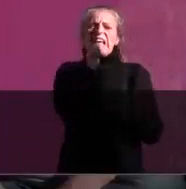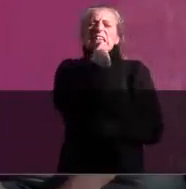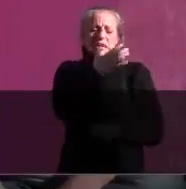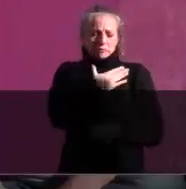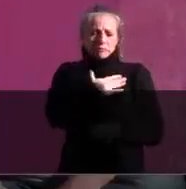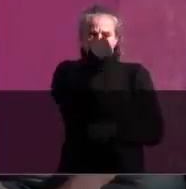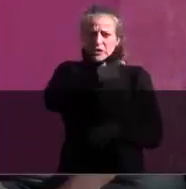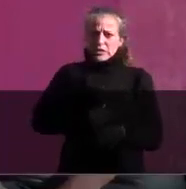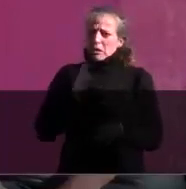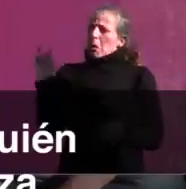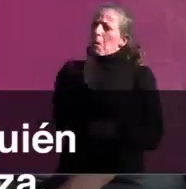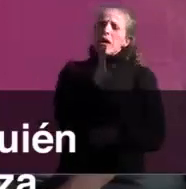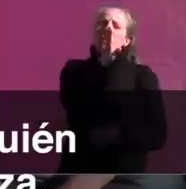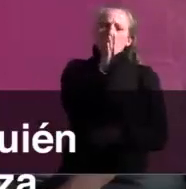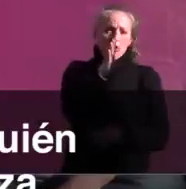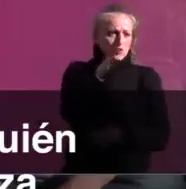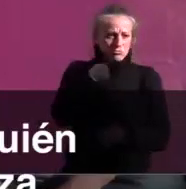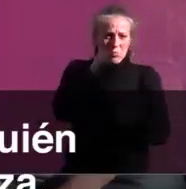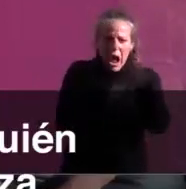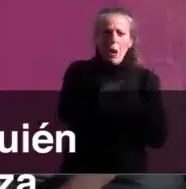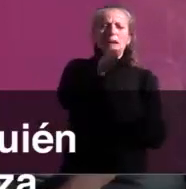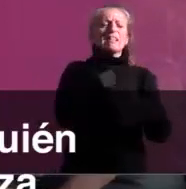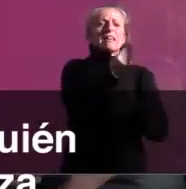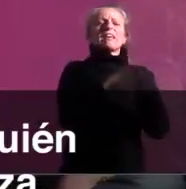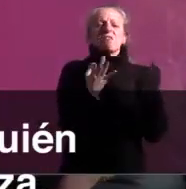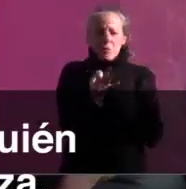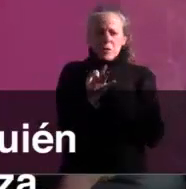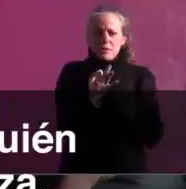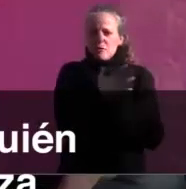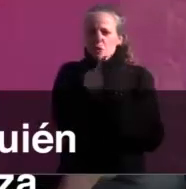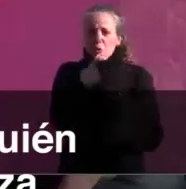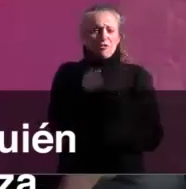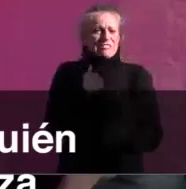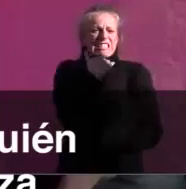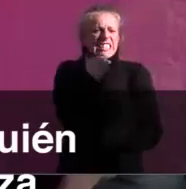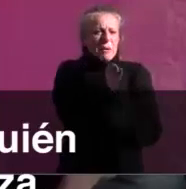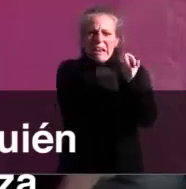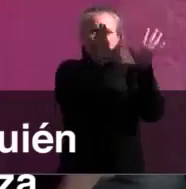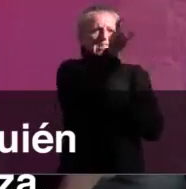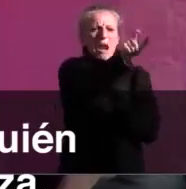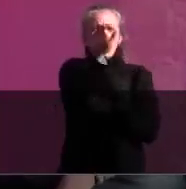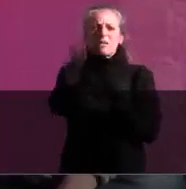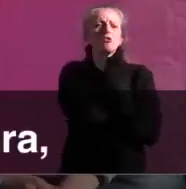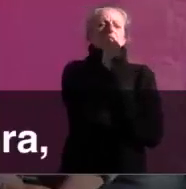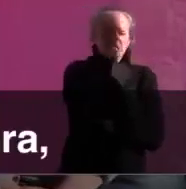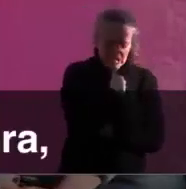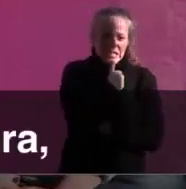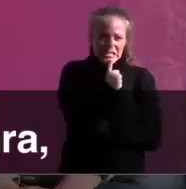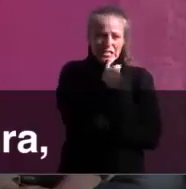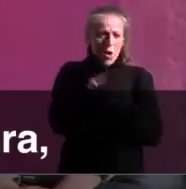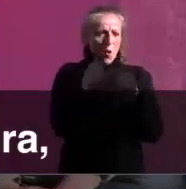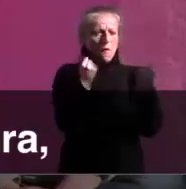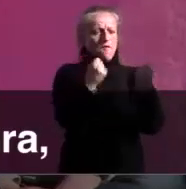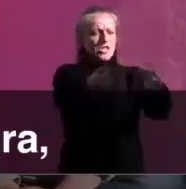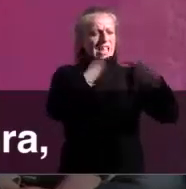aquí. I això vol dir que tenim molt clar qui és la nostra gent i qui és la nostra força. És la gent